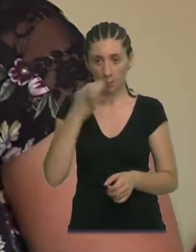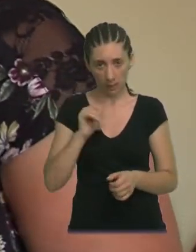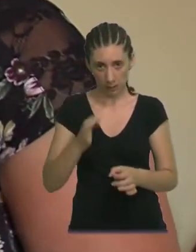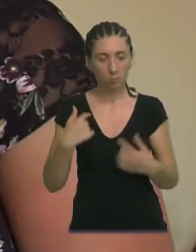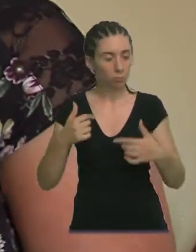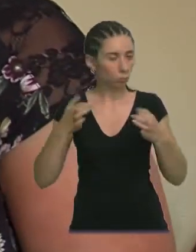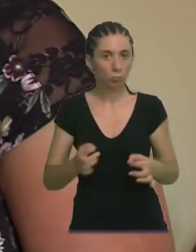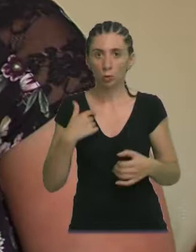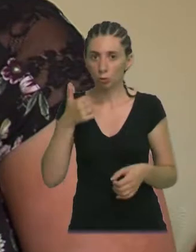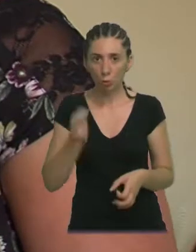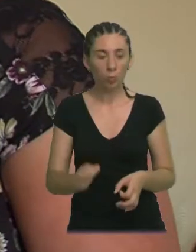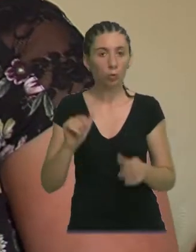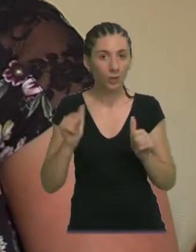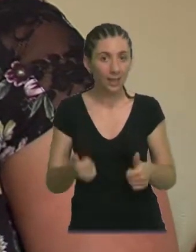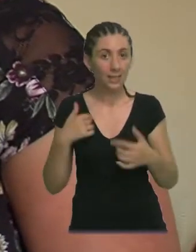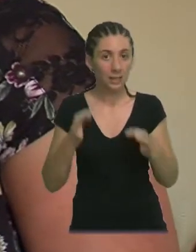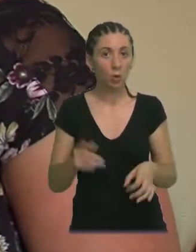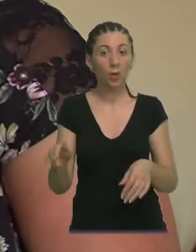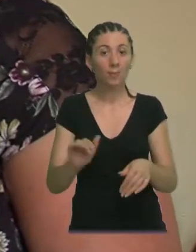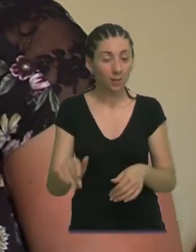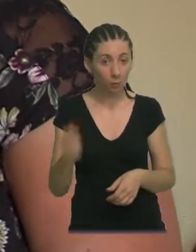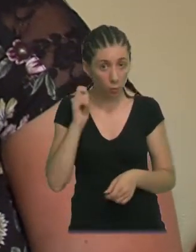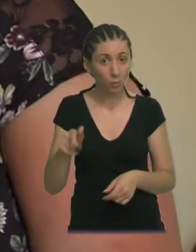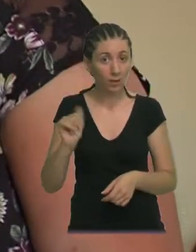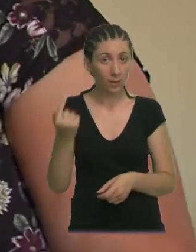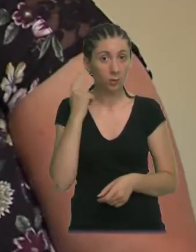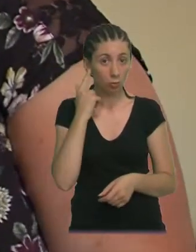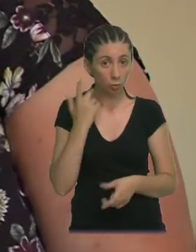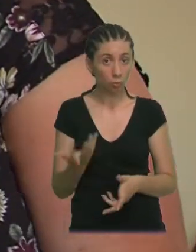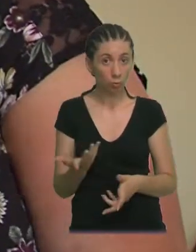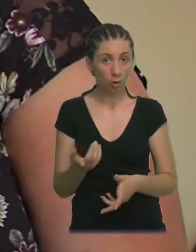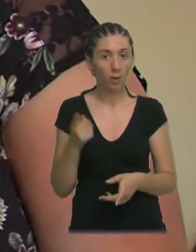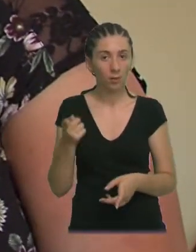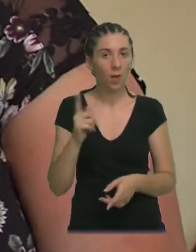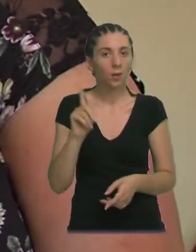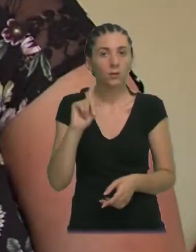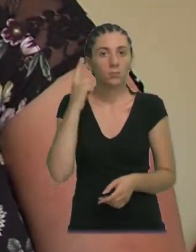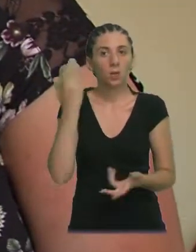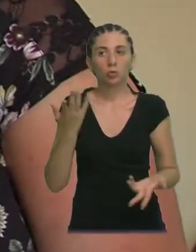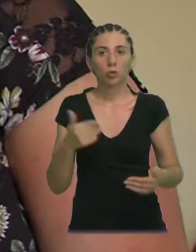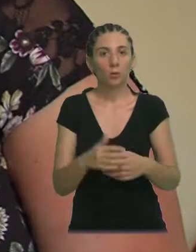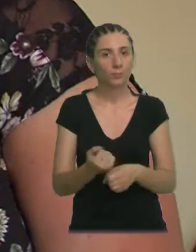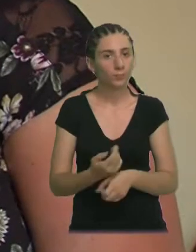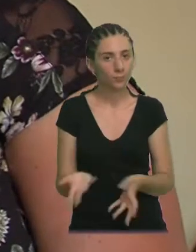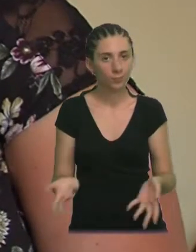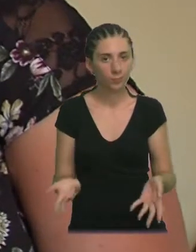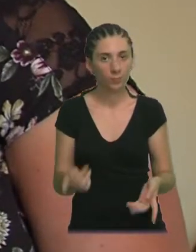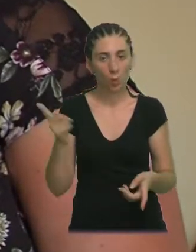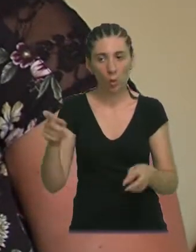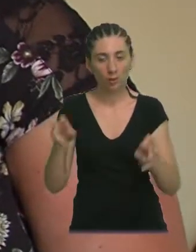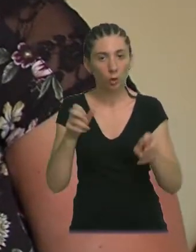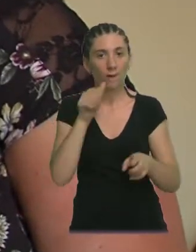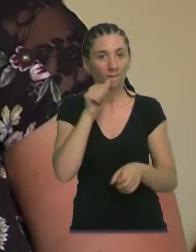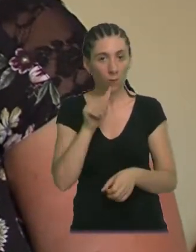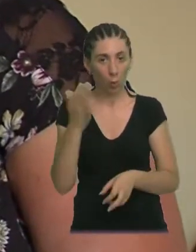sigurna, sam 100% sam sigurna da dijete čuje. I tad više nisam znala šta bi, i jednom sam onda, ona